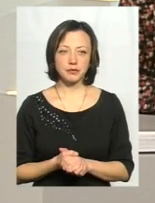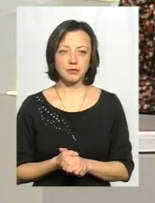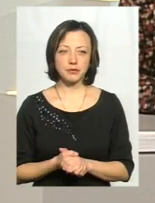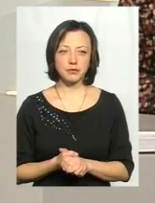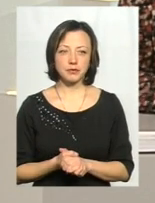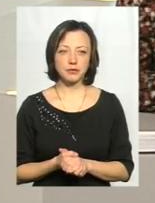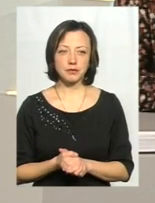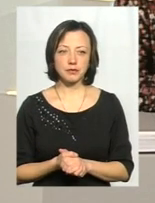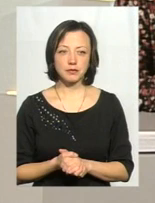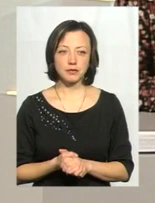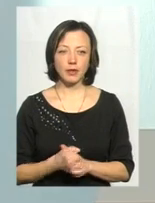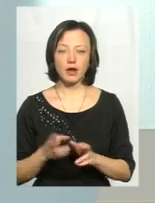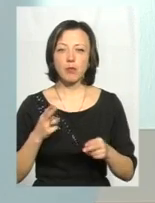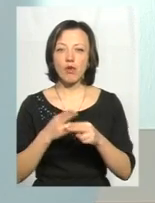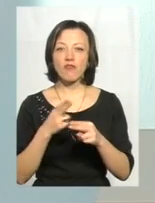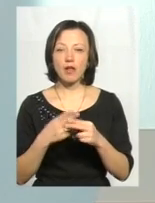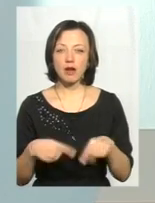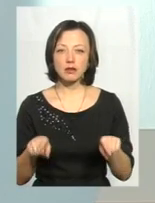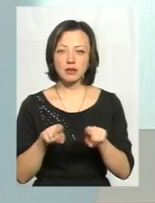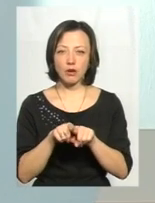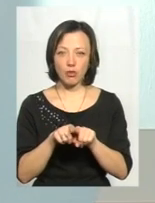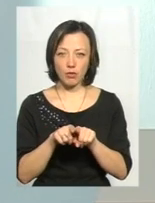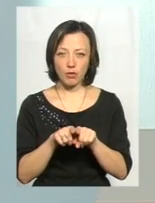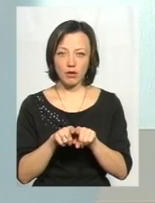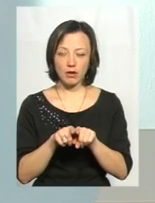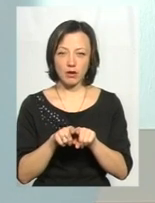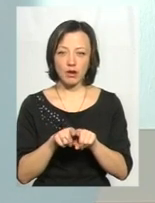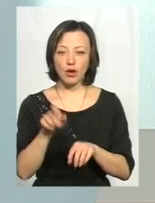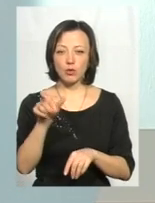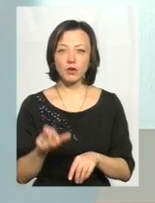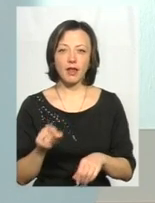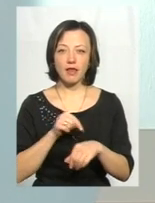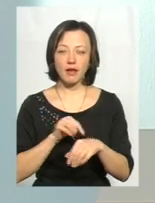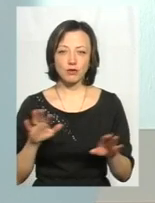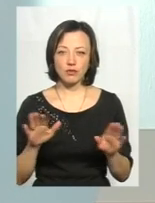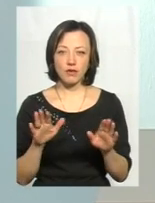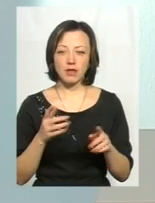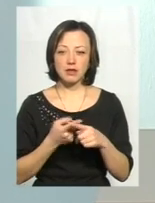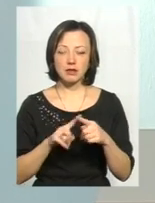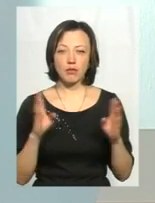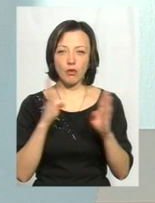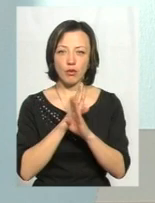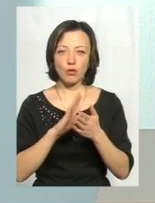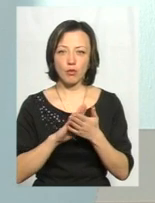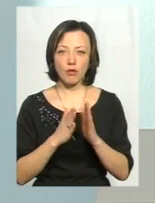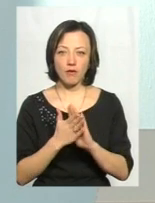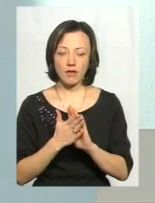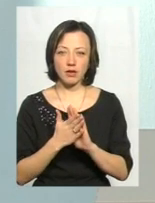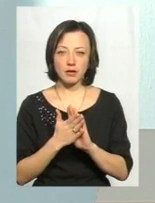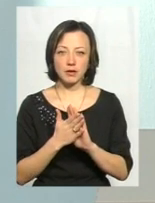Ну, профілактики як такої, щоб людина не відчувала ці погодні умови.